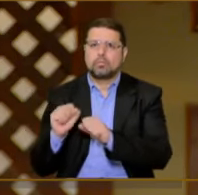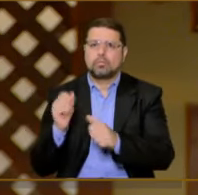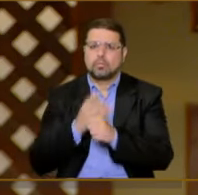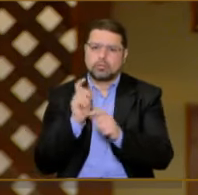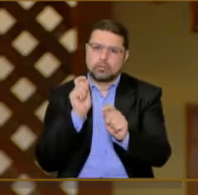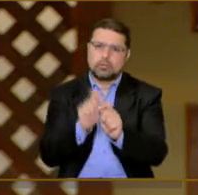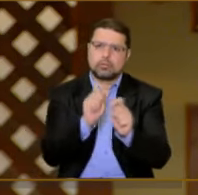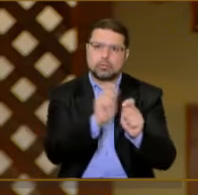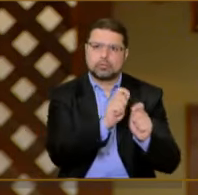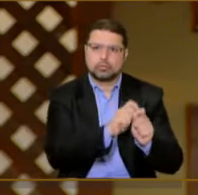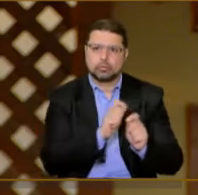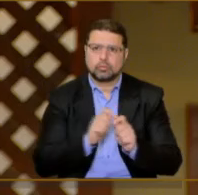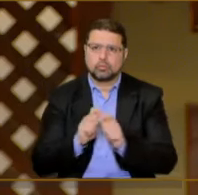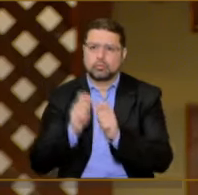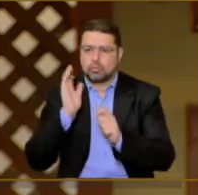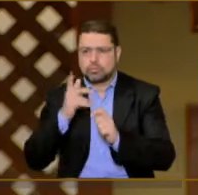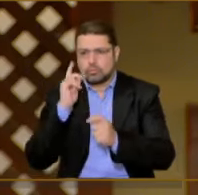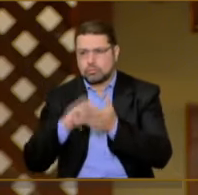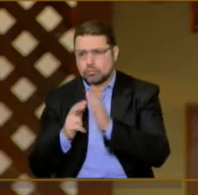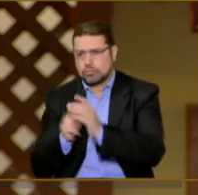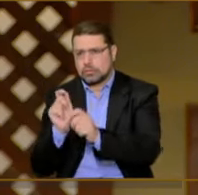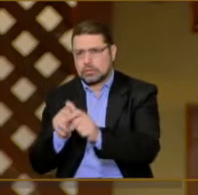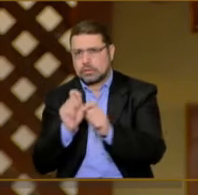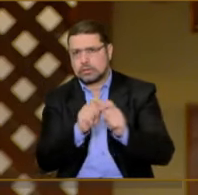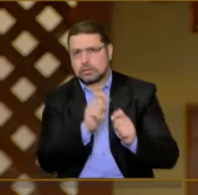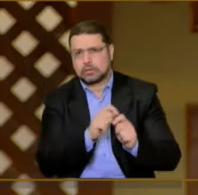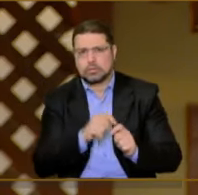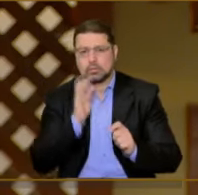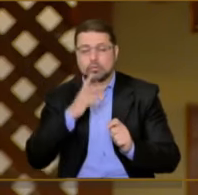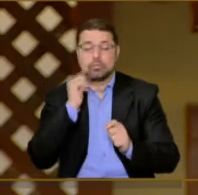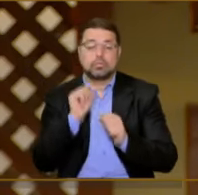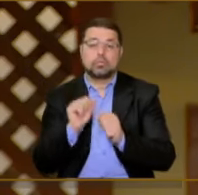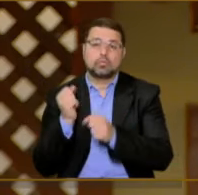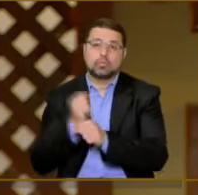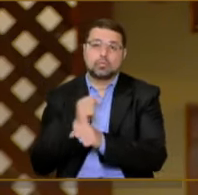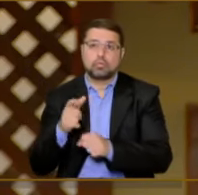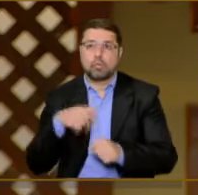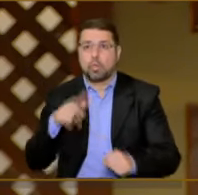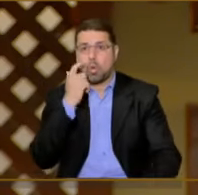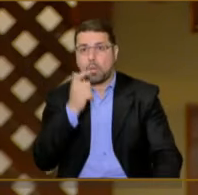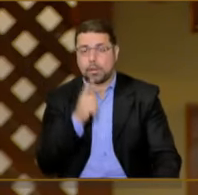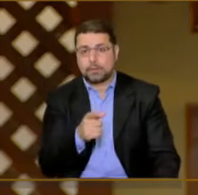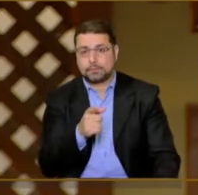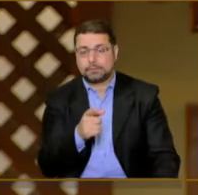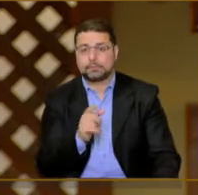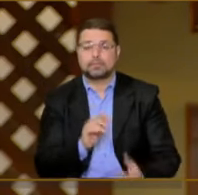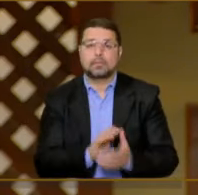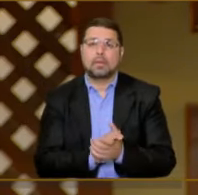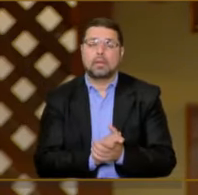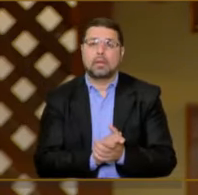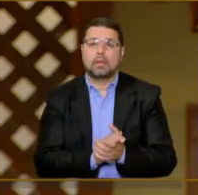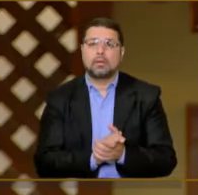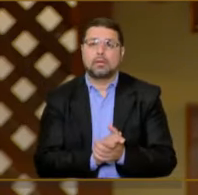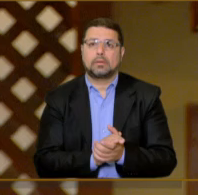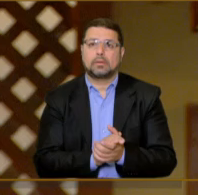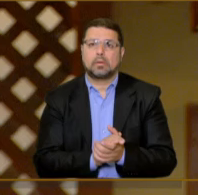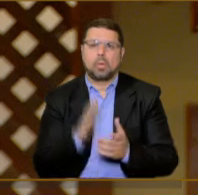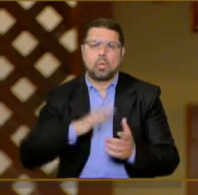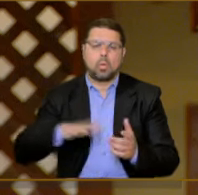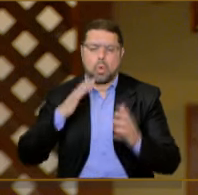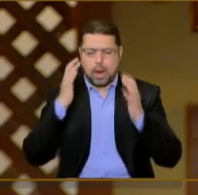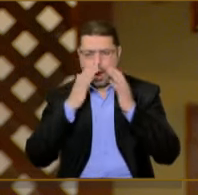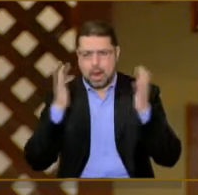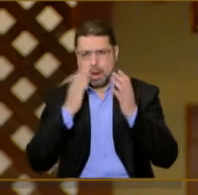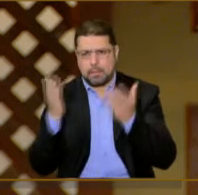النصح كل واحد قدر استطاعته حسب استطاعته وخدوا بالكم ان انه يعني كل